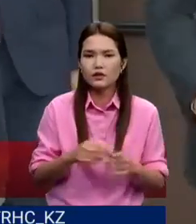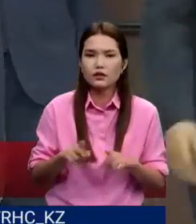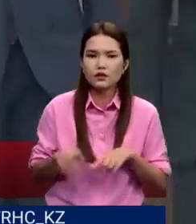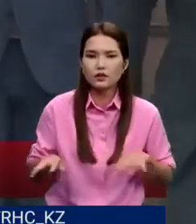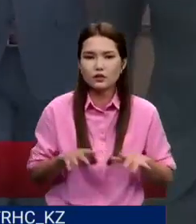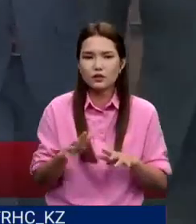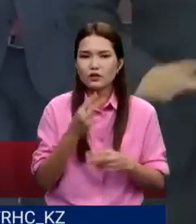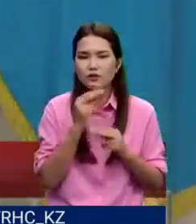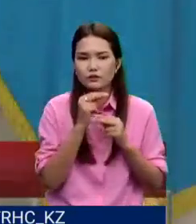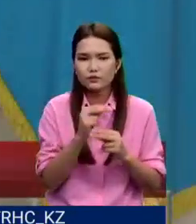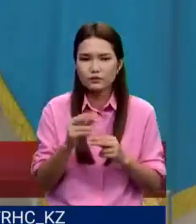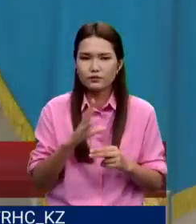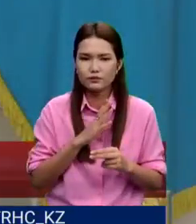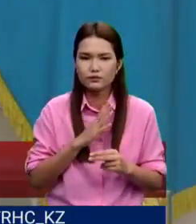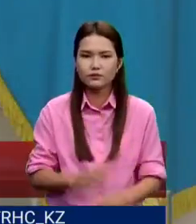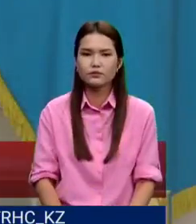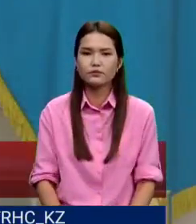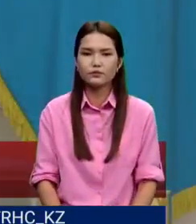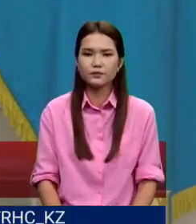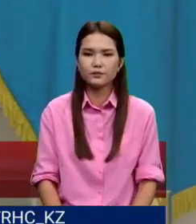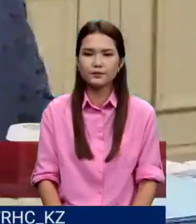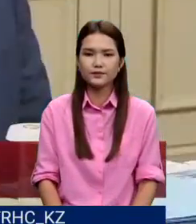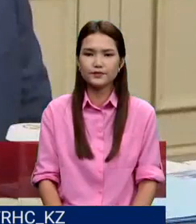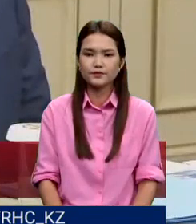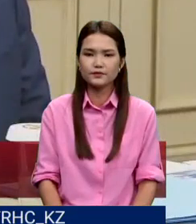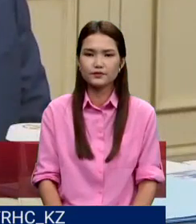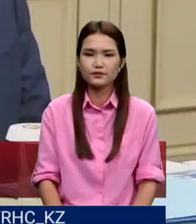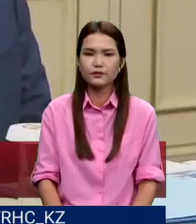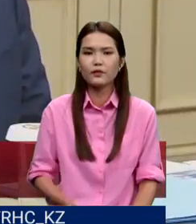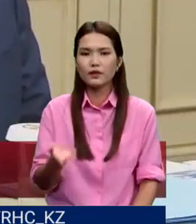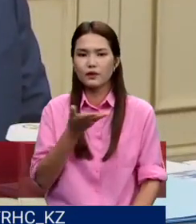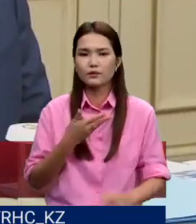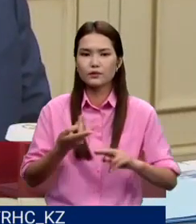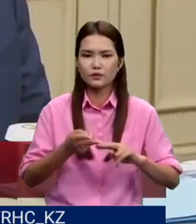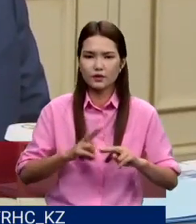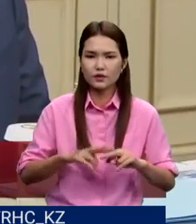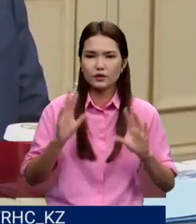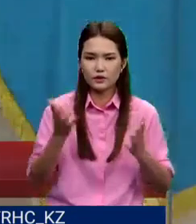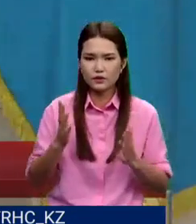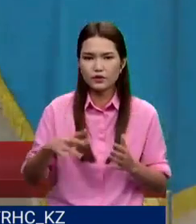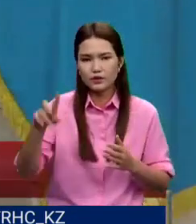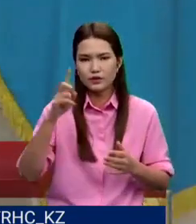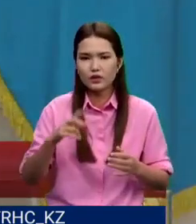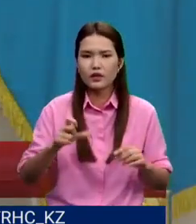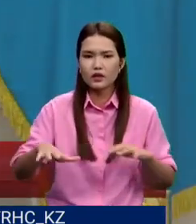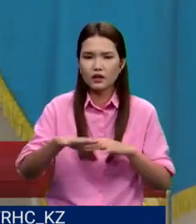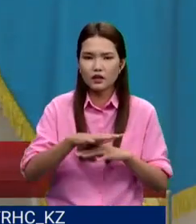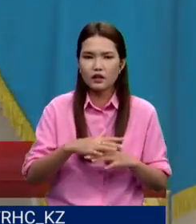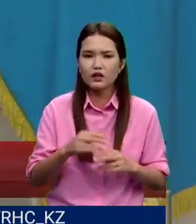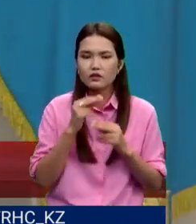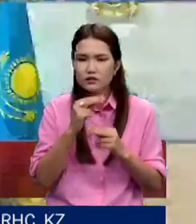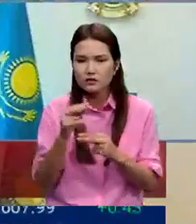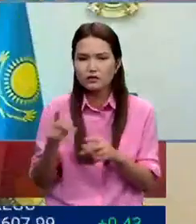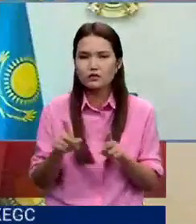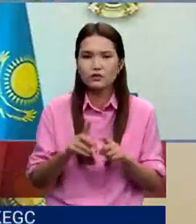Қарашөкеевке сөгіс жариялады. Это серьезный просчет правительства. Біз қант импортына 90% тәуелдіміз. Бұл жерде Еуразиялық экономикалық